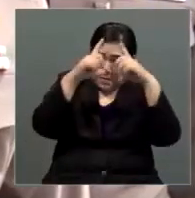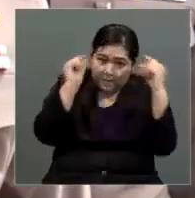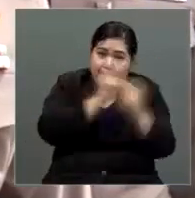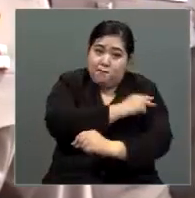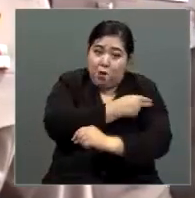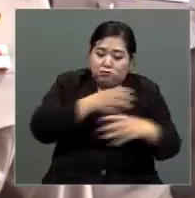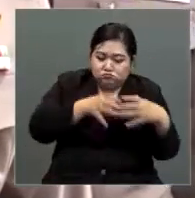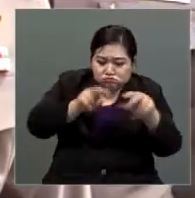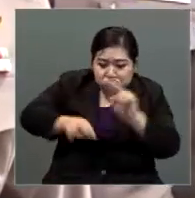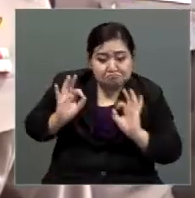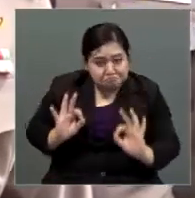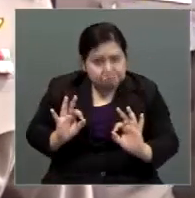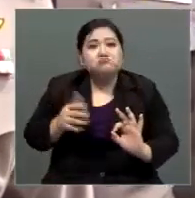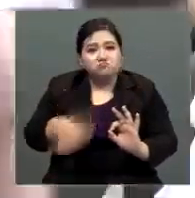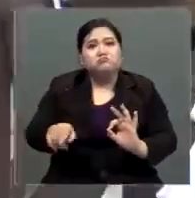ครับครับ